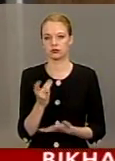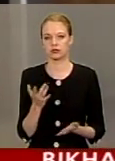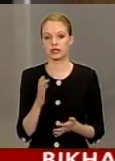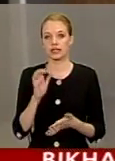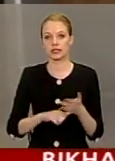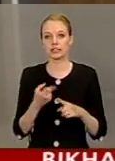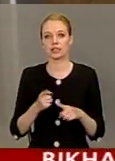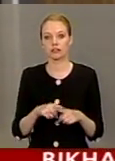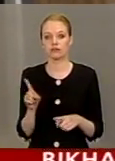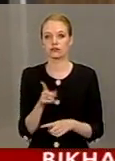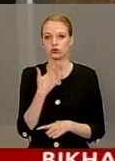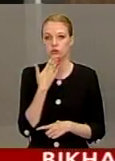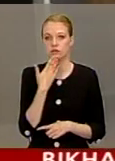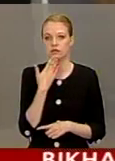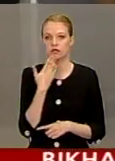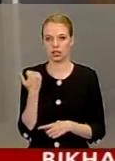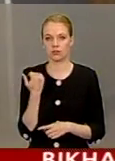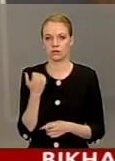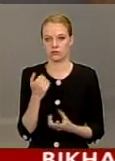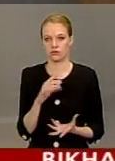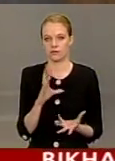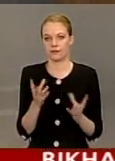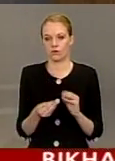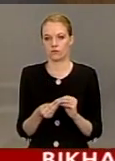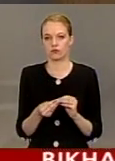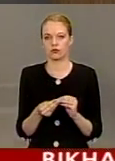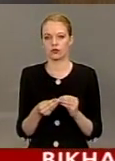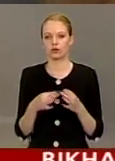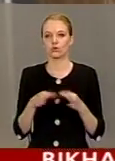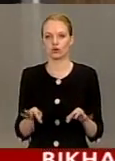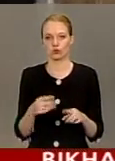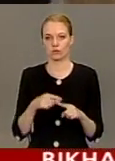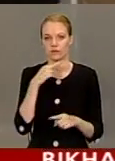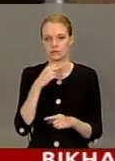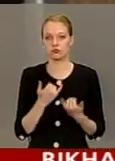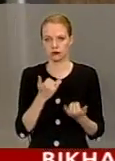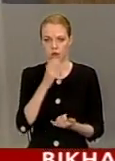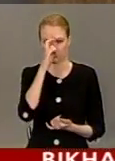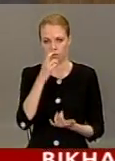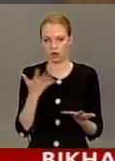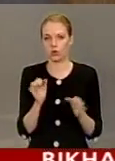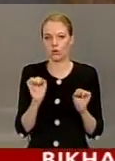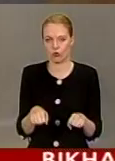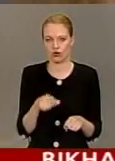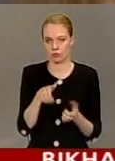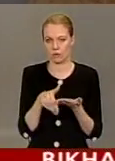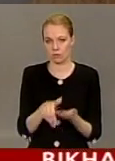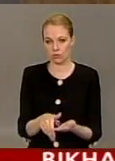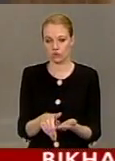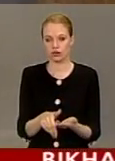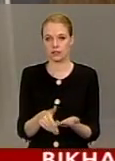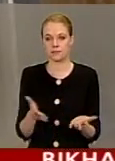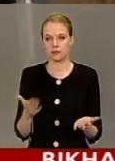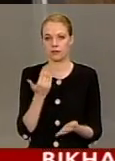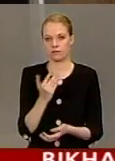из-за того, что нету, в общем-то, доступного препарата для государства, который может тебе помочь,